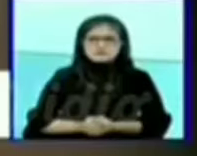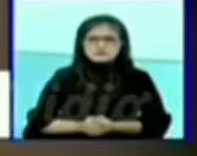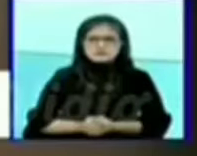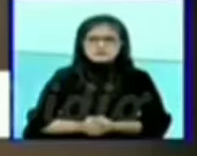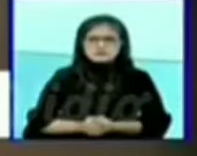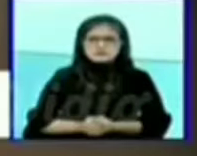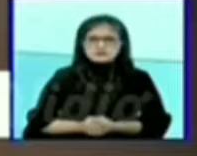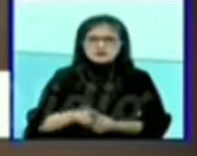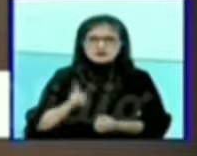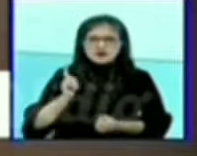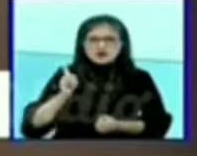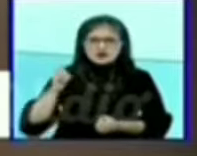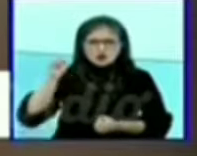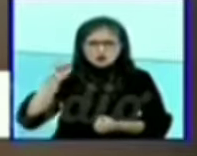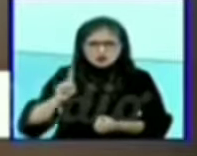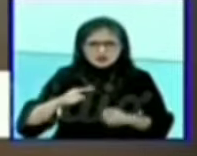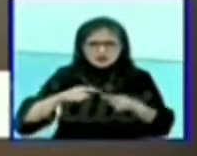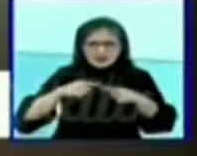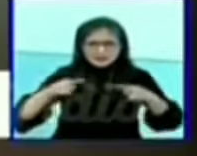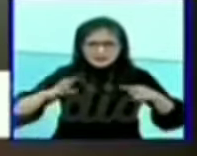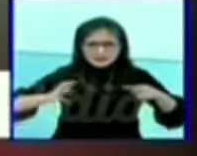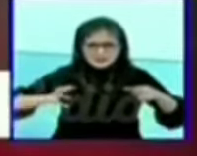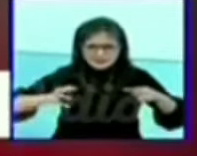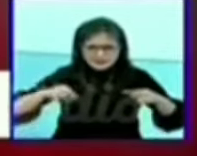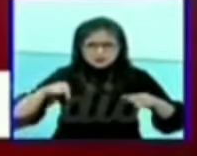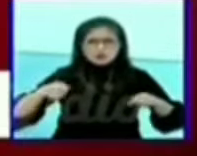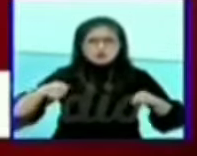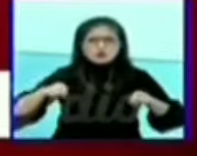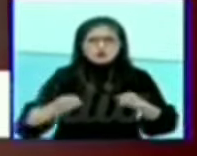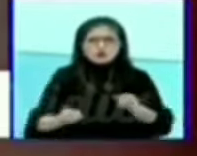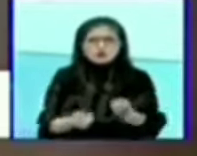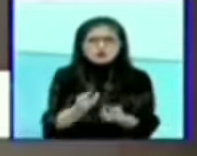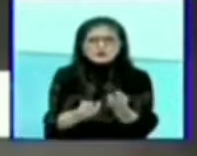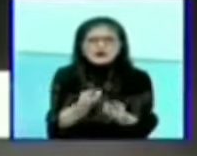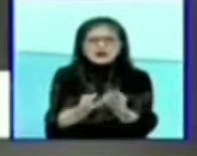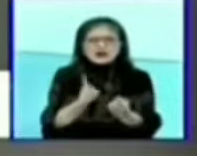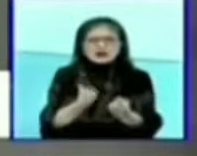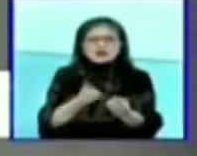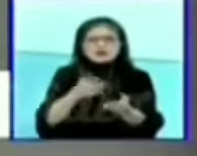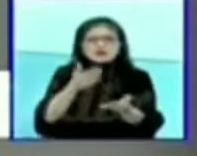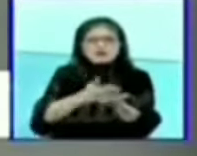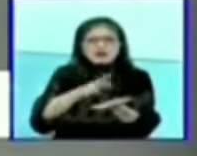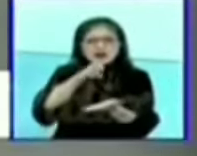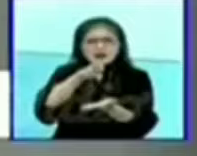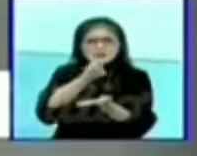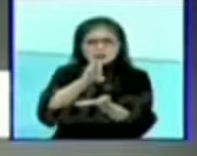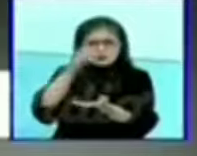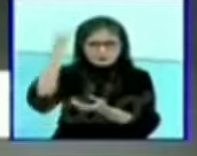Diduga akibat korsleting kabel mesin, sebuah motor terbakar saat berhenti di lampu merah.